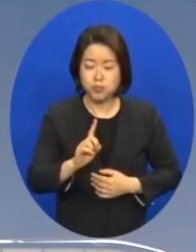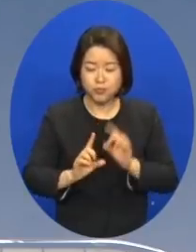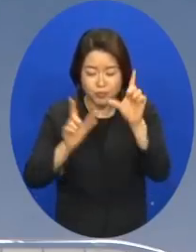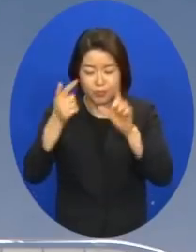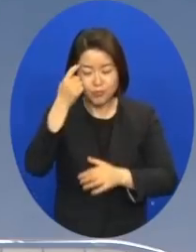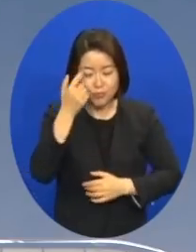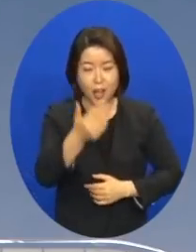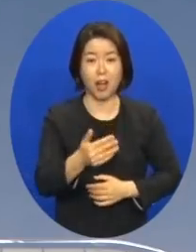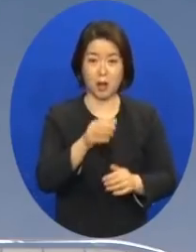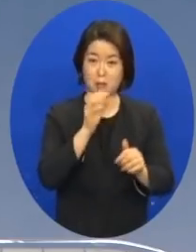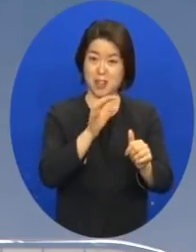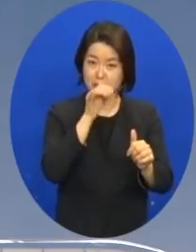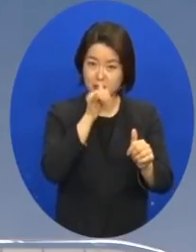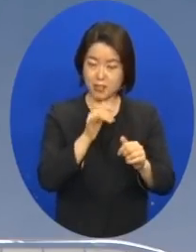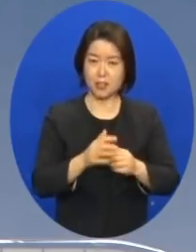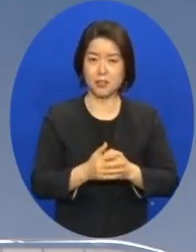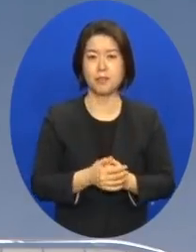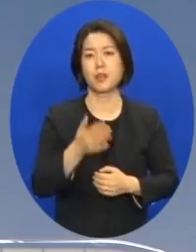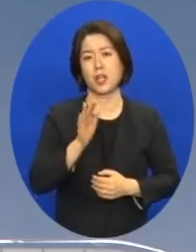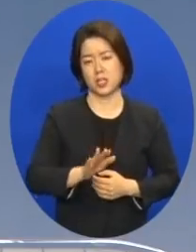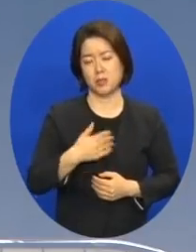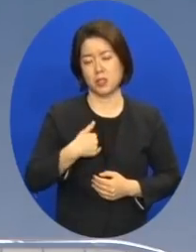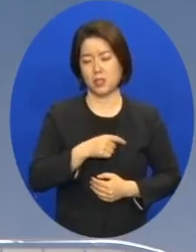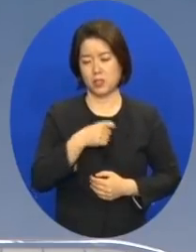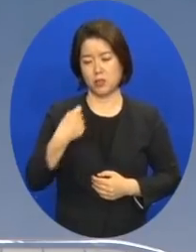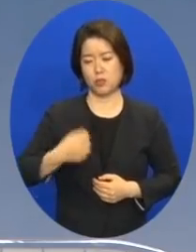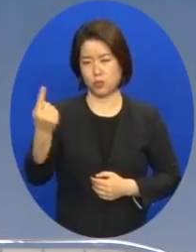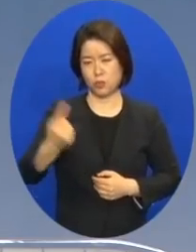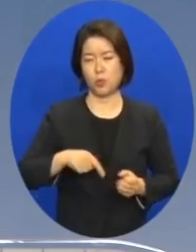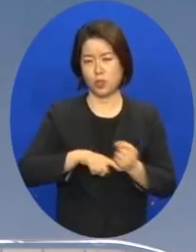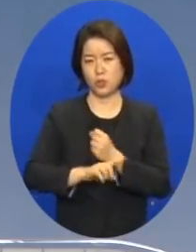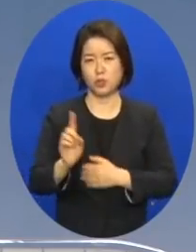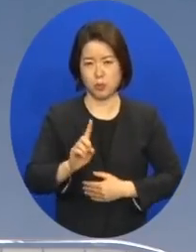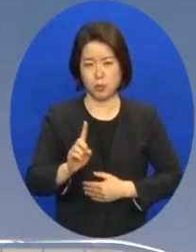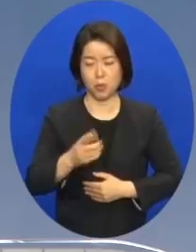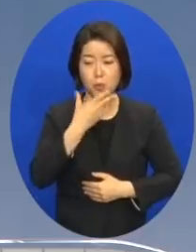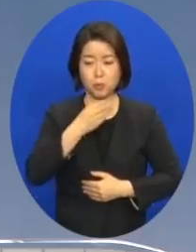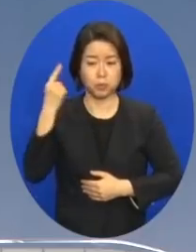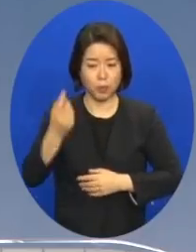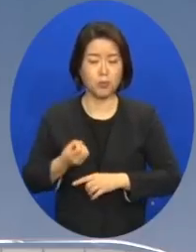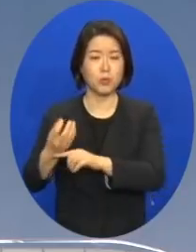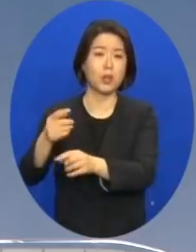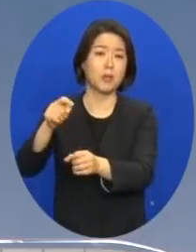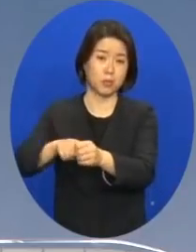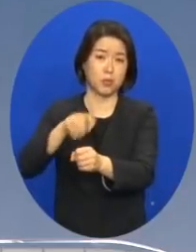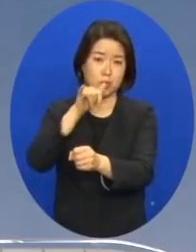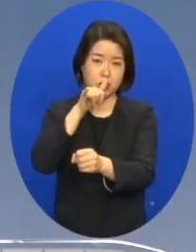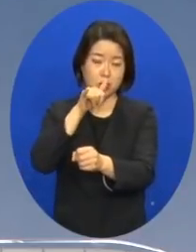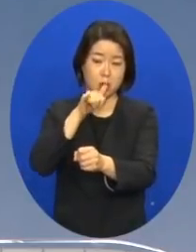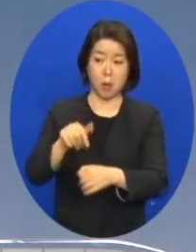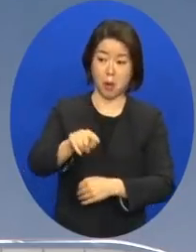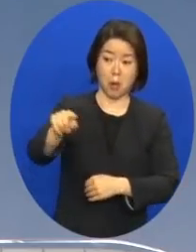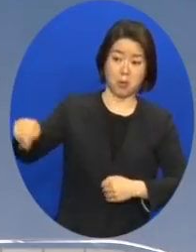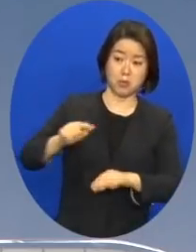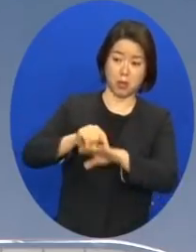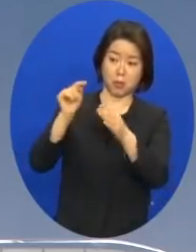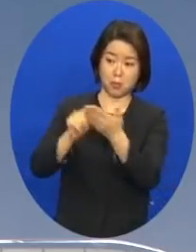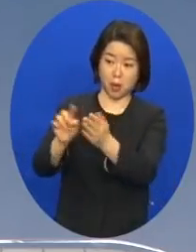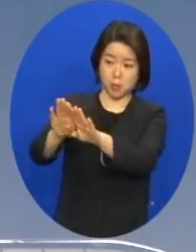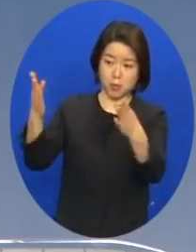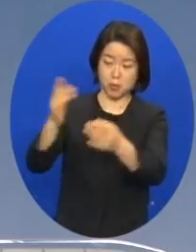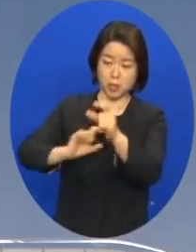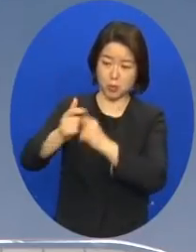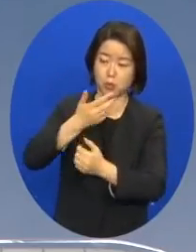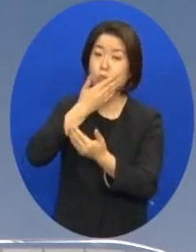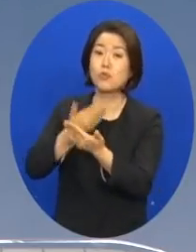그러나 내가 중국에 온 것은 중국 사람들에게 복음을 전하려고 온 것이고 그들의 마음을 여는 일이 더